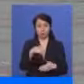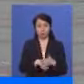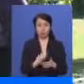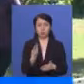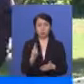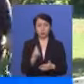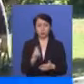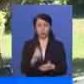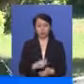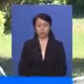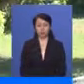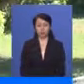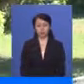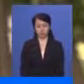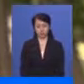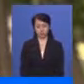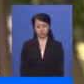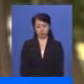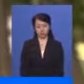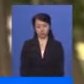дополнительные денежные средства.